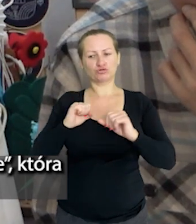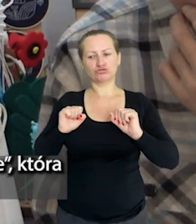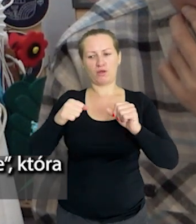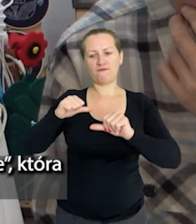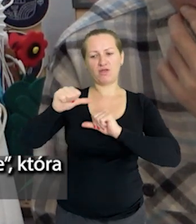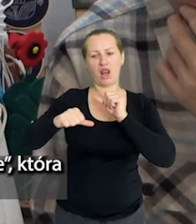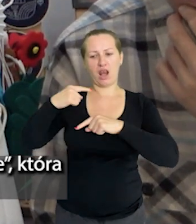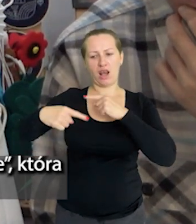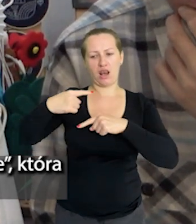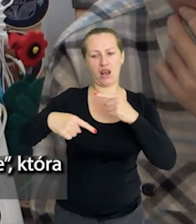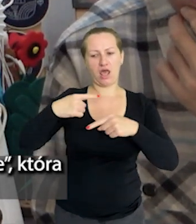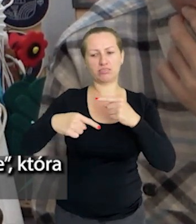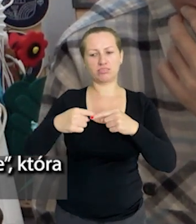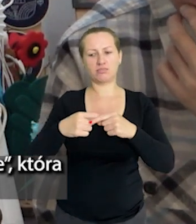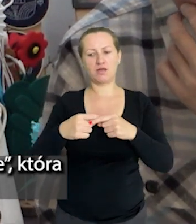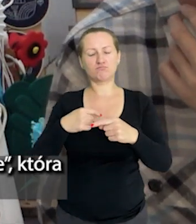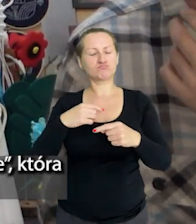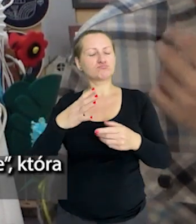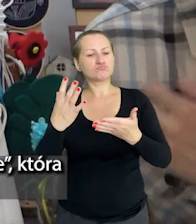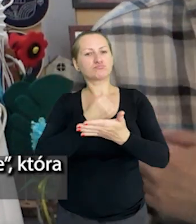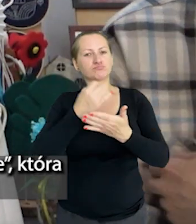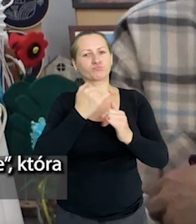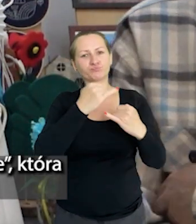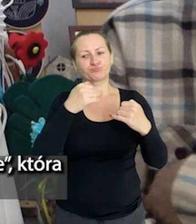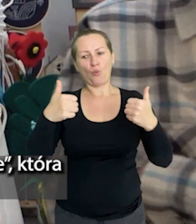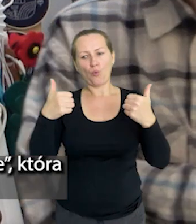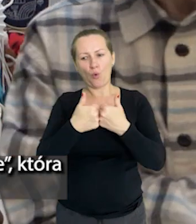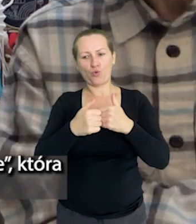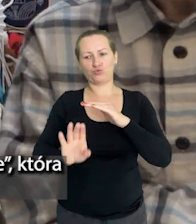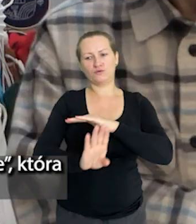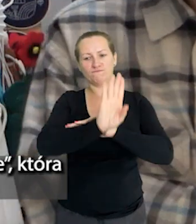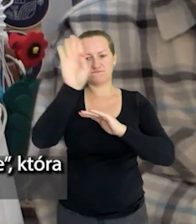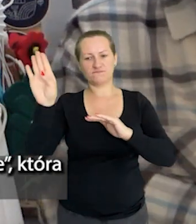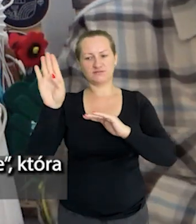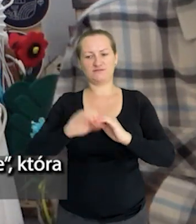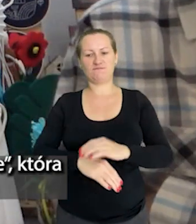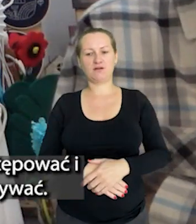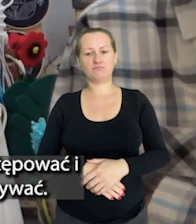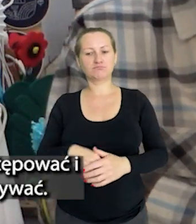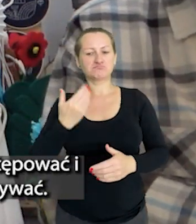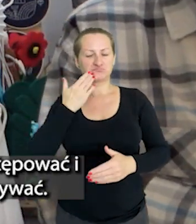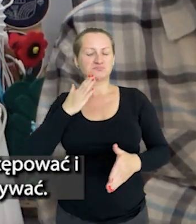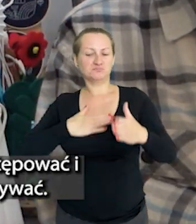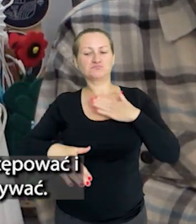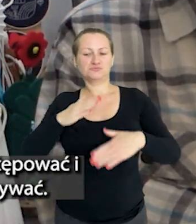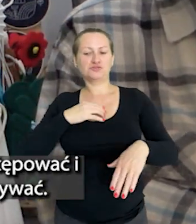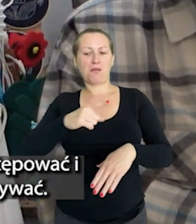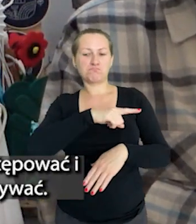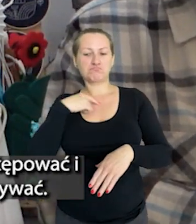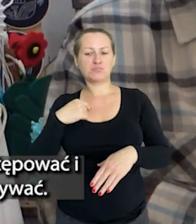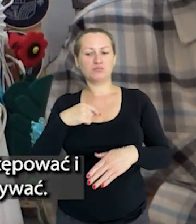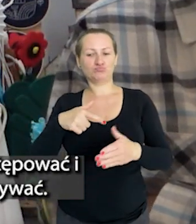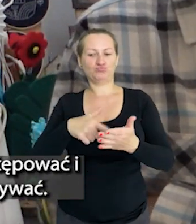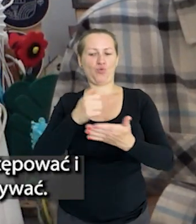Lat. Bierze udział w różnych konkursach. Benewitna konkursa, festiwale. Bardzo się cieszymy.